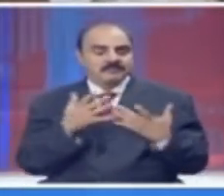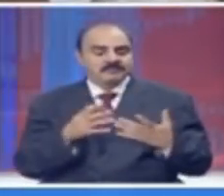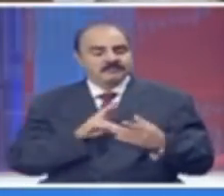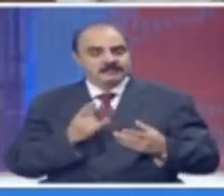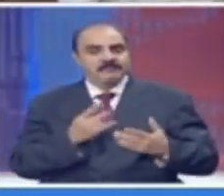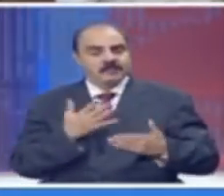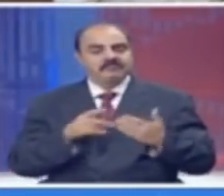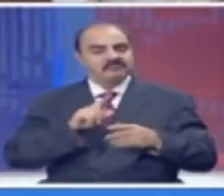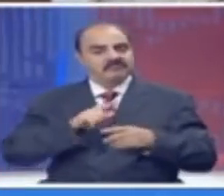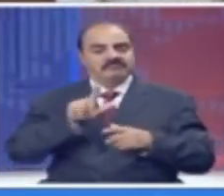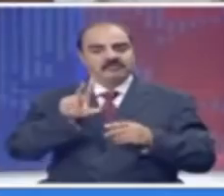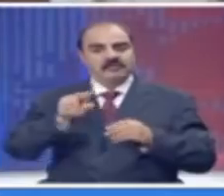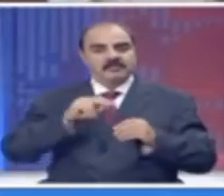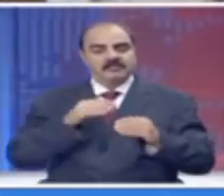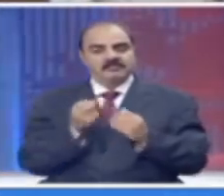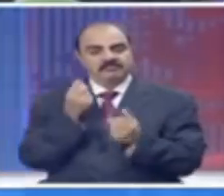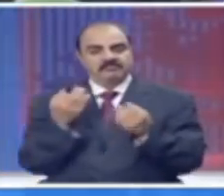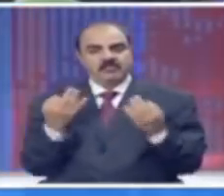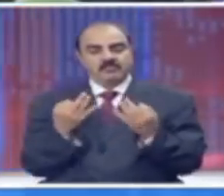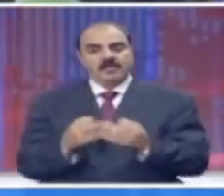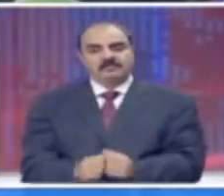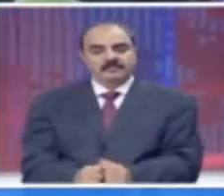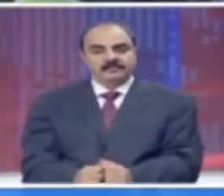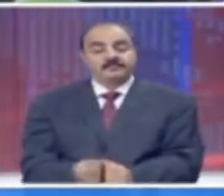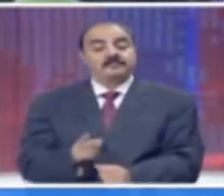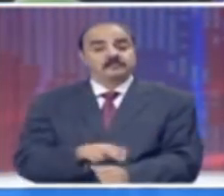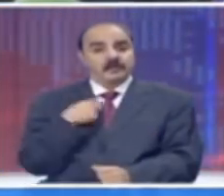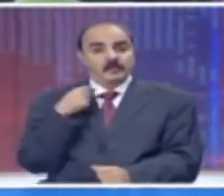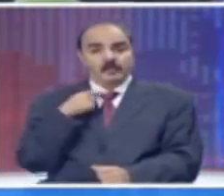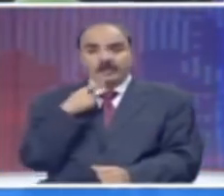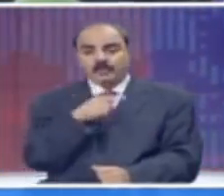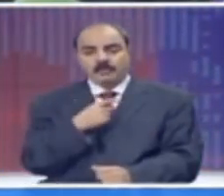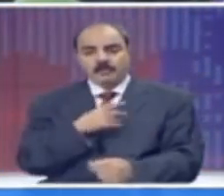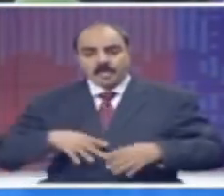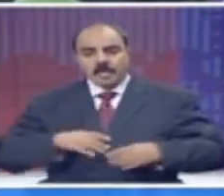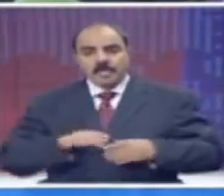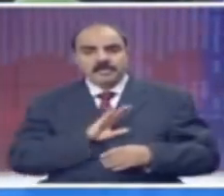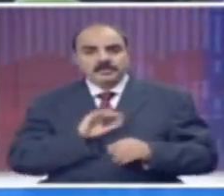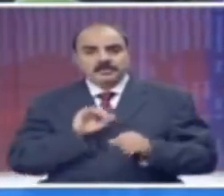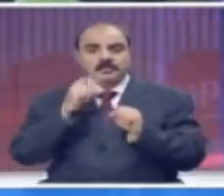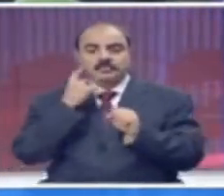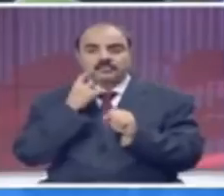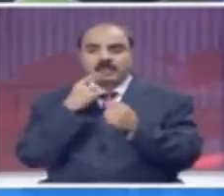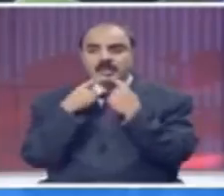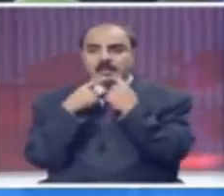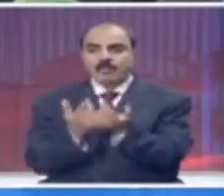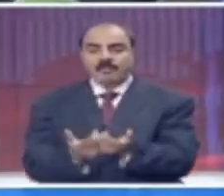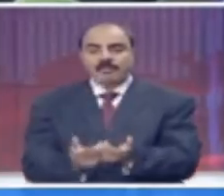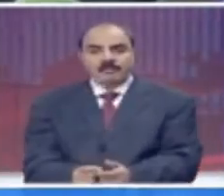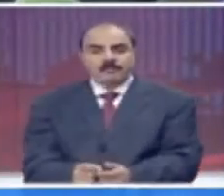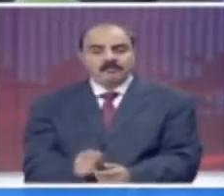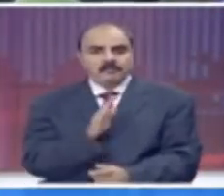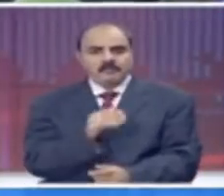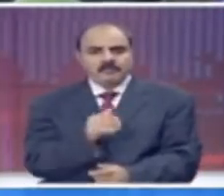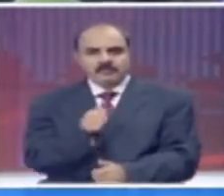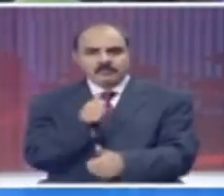التحديات الأمنية التي تواجهها المنطقة. كما أشار السيد رئيس هيئة الأركان للقوات المسلحة السودانية إلى